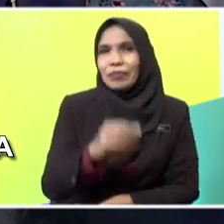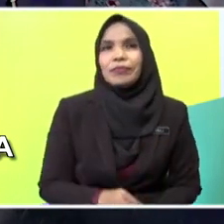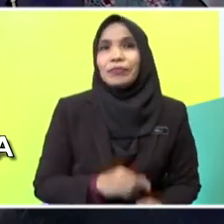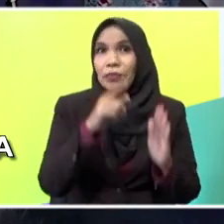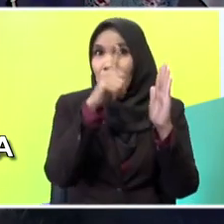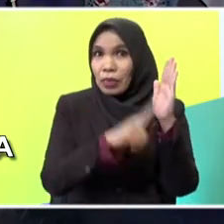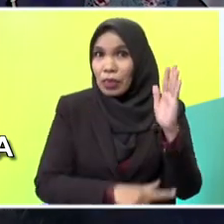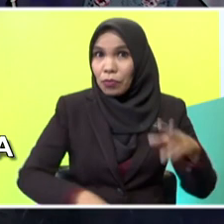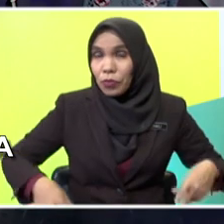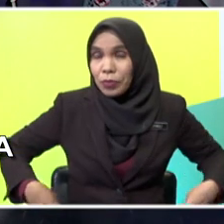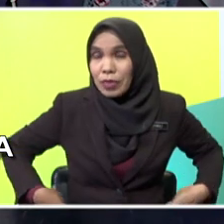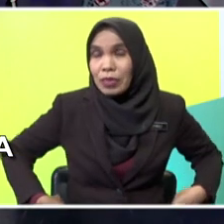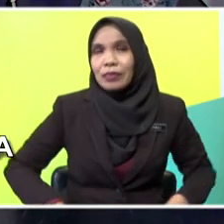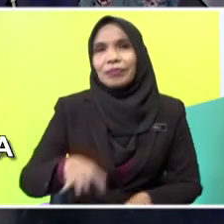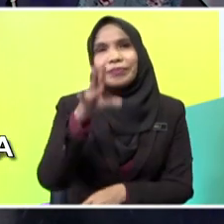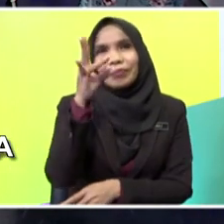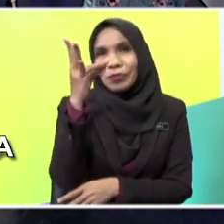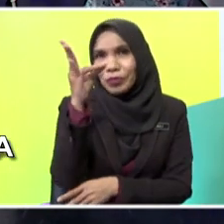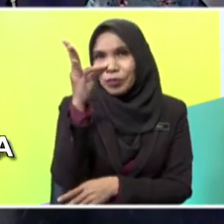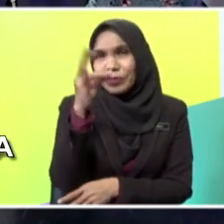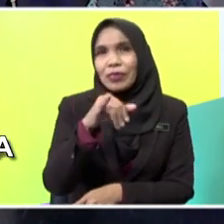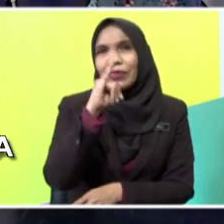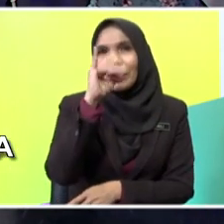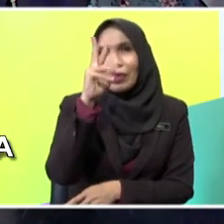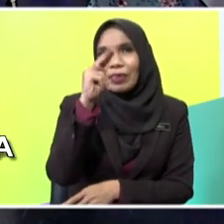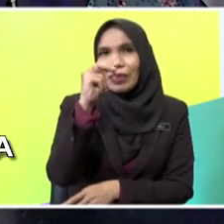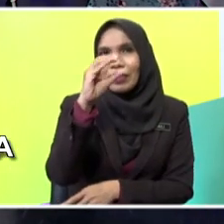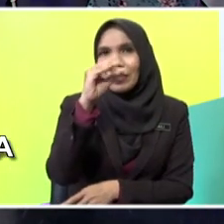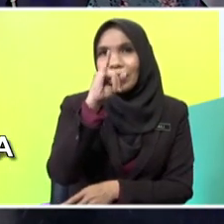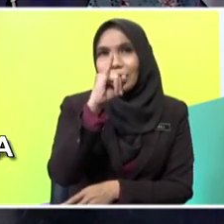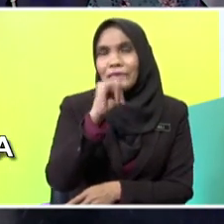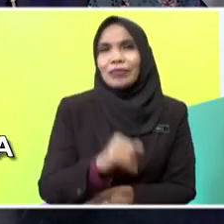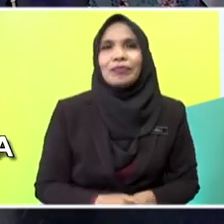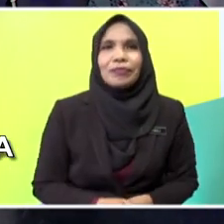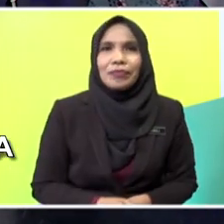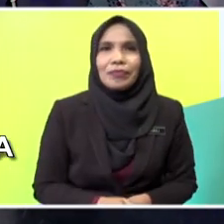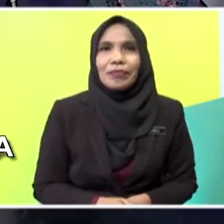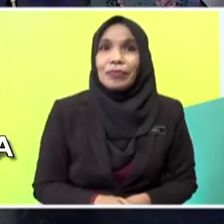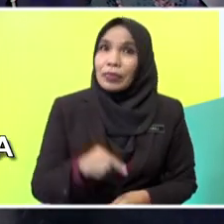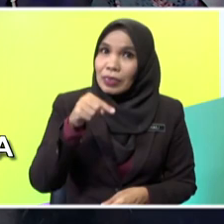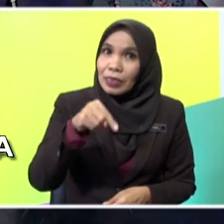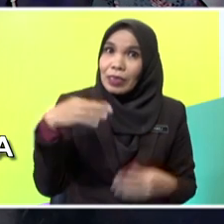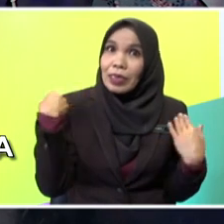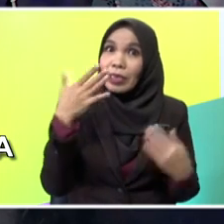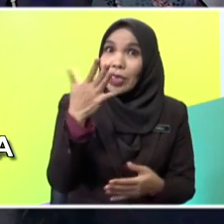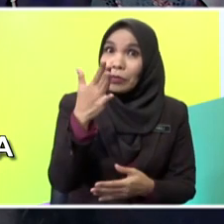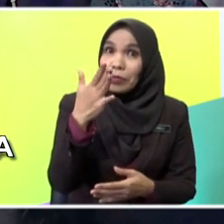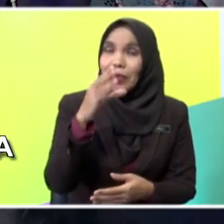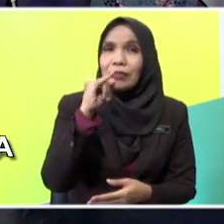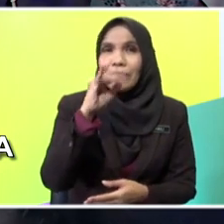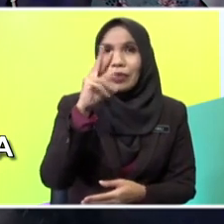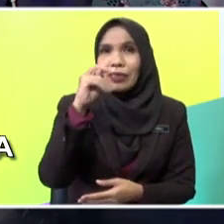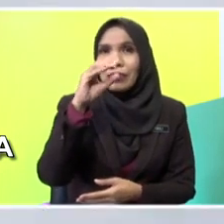pinggang 17 inci. Betul. Okey, dekat sini ada 15 inci je. Kalau nak jadikan 17, tambah berapa?